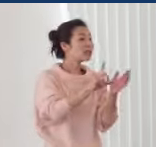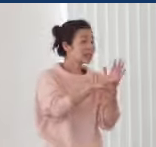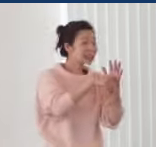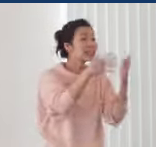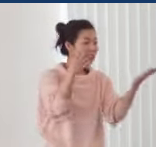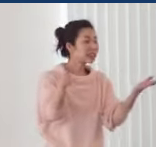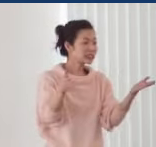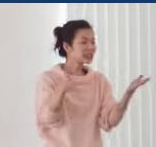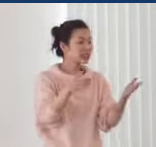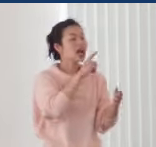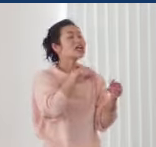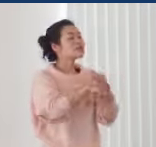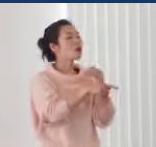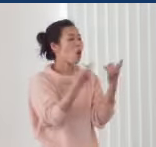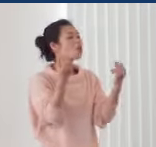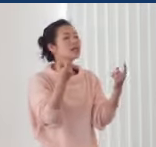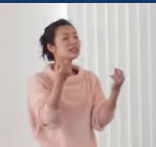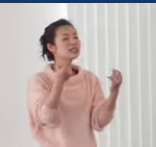この